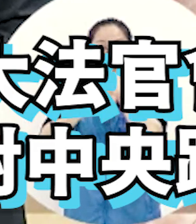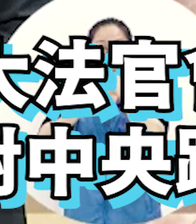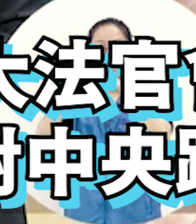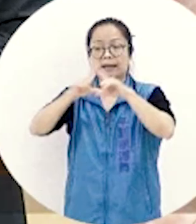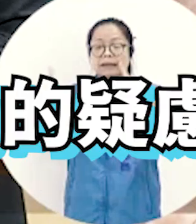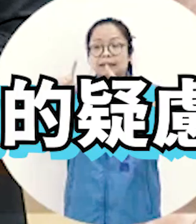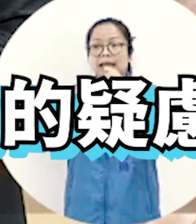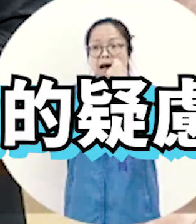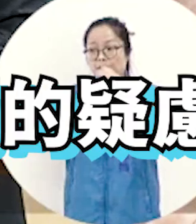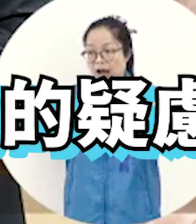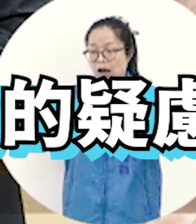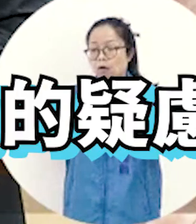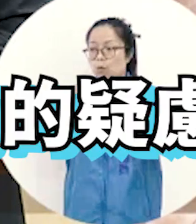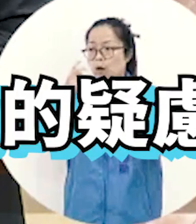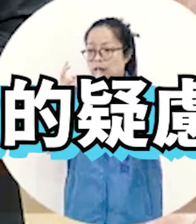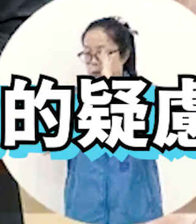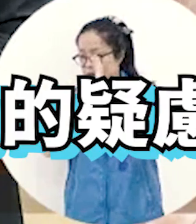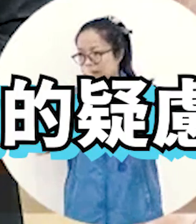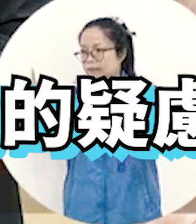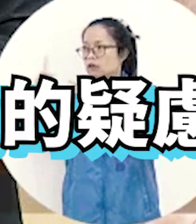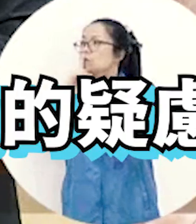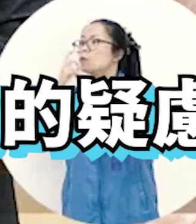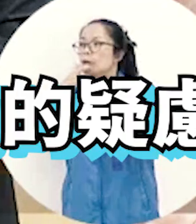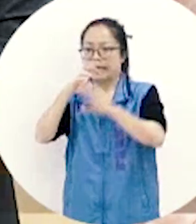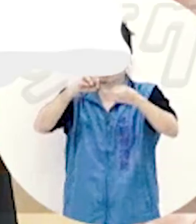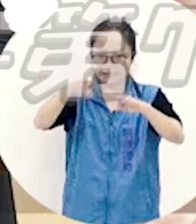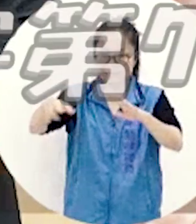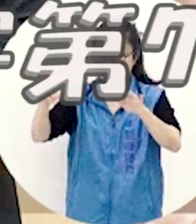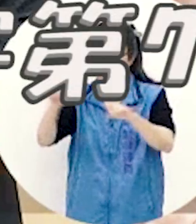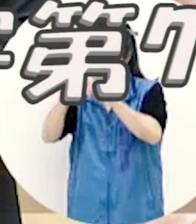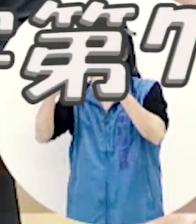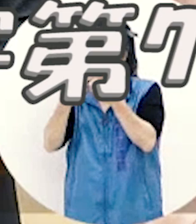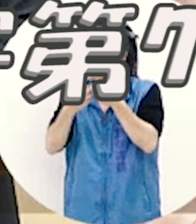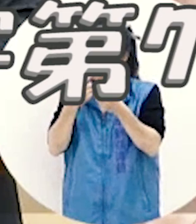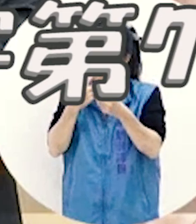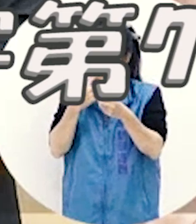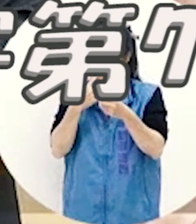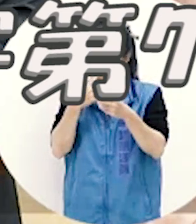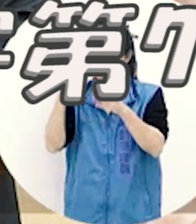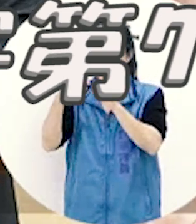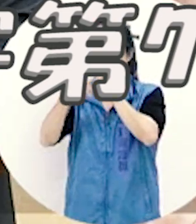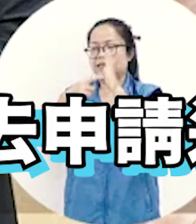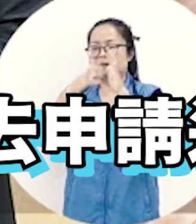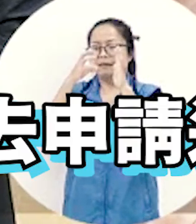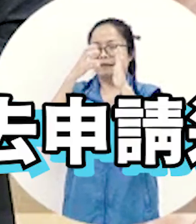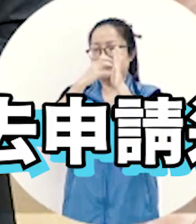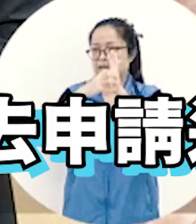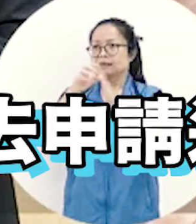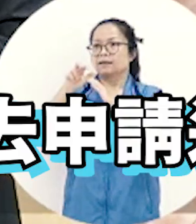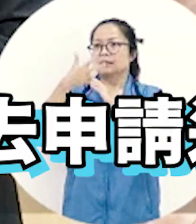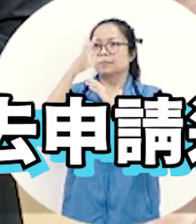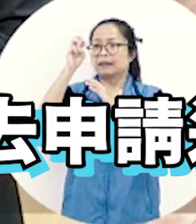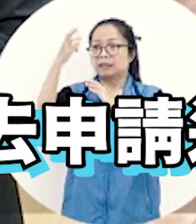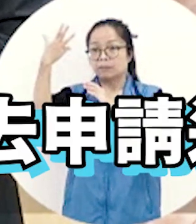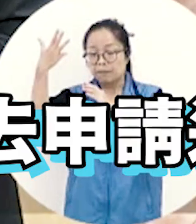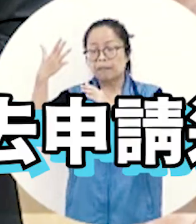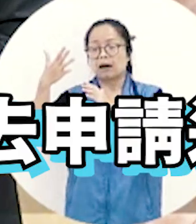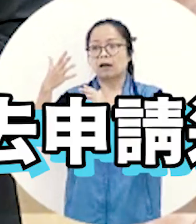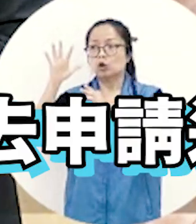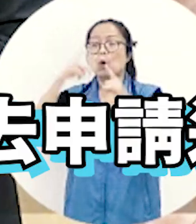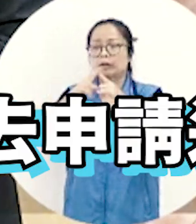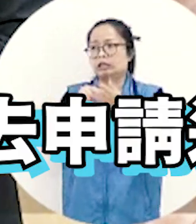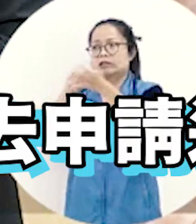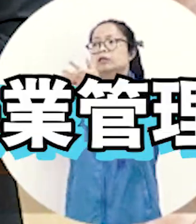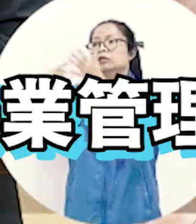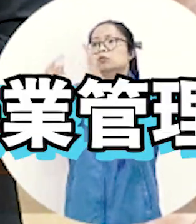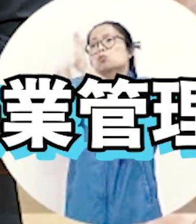中央跟地方法规抵触的疑虑做出解释啊，像释字第738号啊，那个时候有人去申请过大法